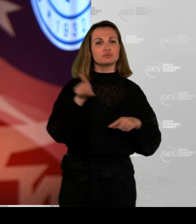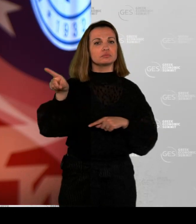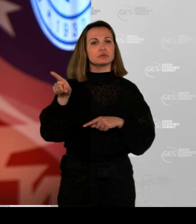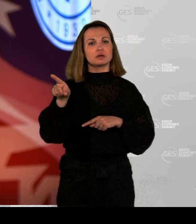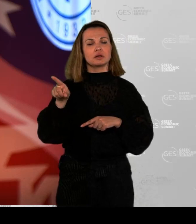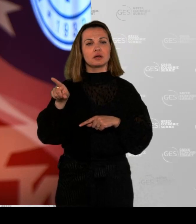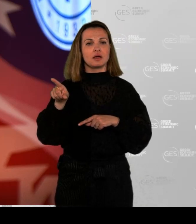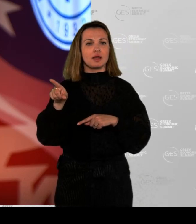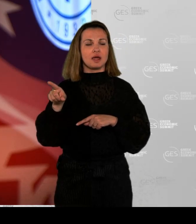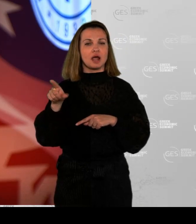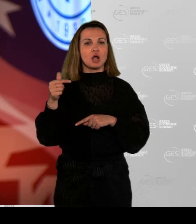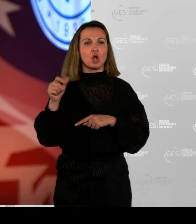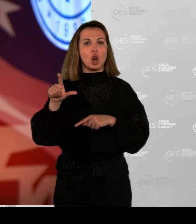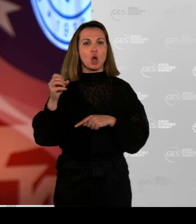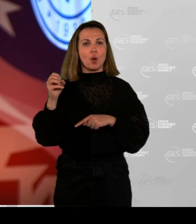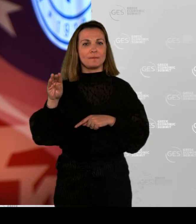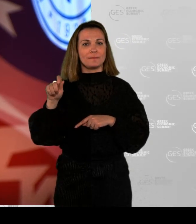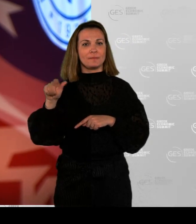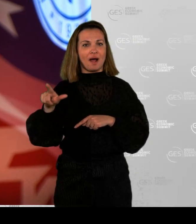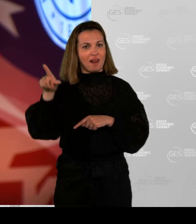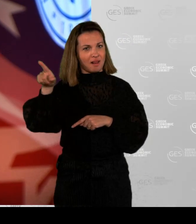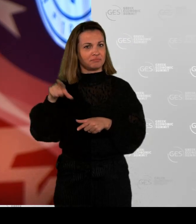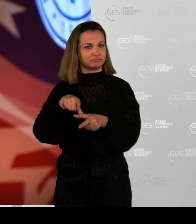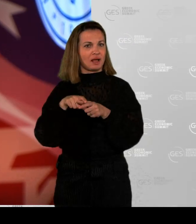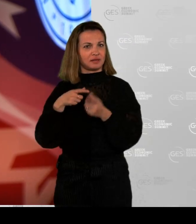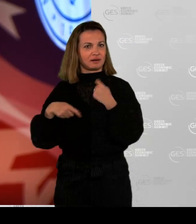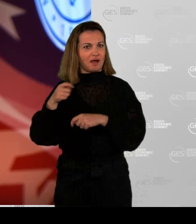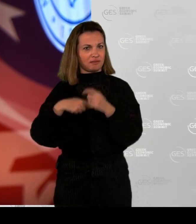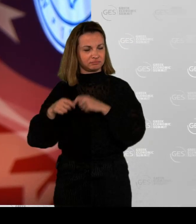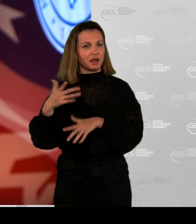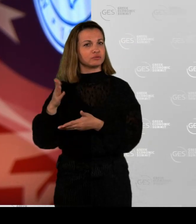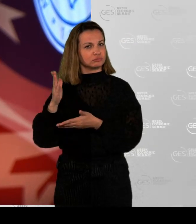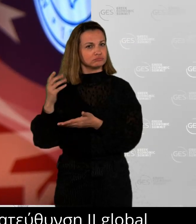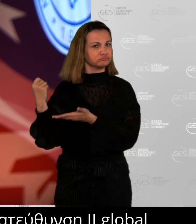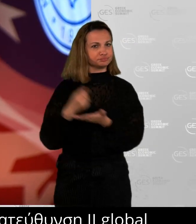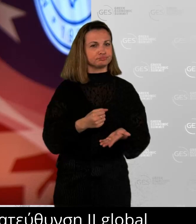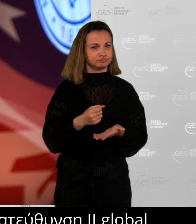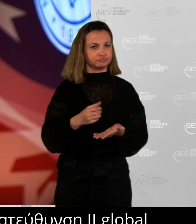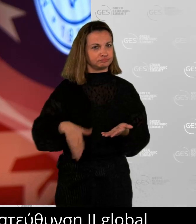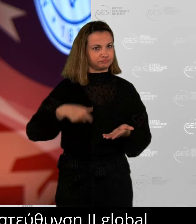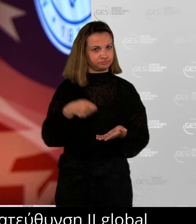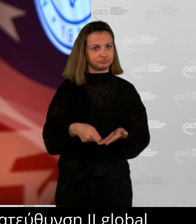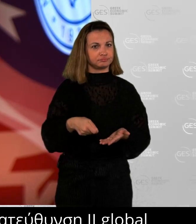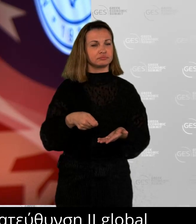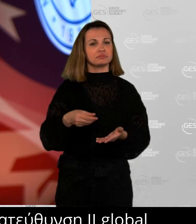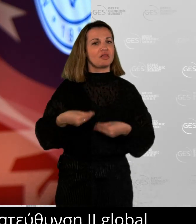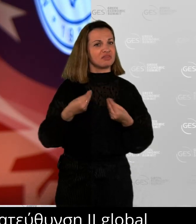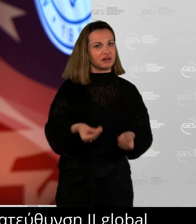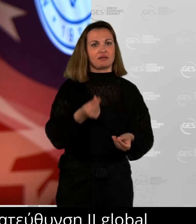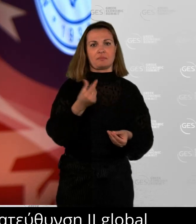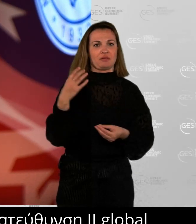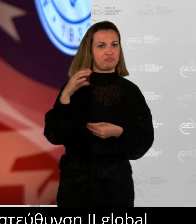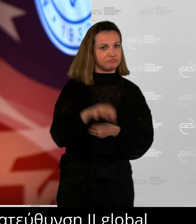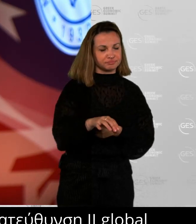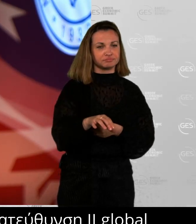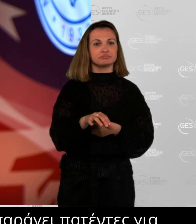EY Global χρηματοδοτεί έρευνα στο Δημόκριτο, η οποία παράγει πατέντες, παράγει διανοητική ιδιοκτησία, την οποία